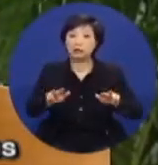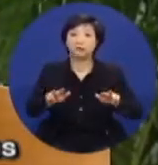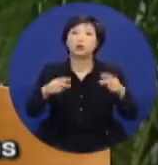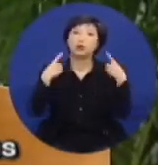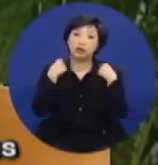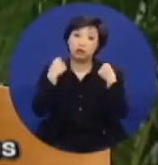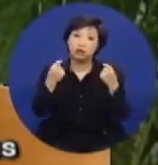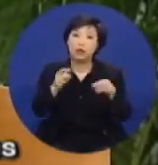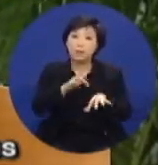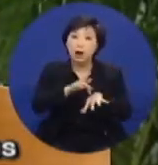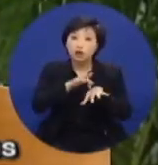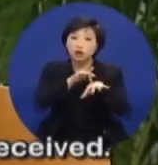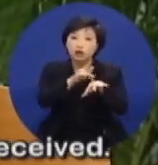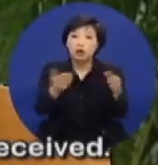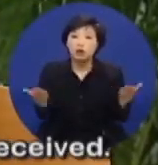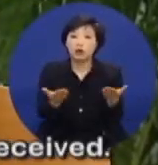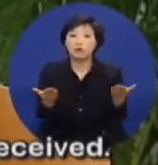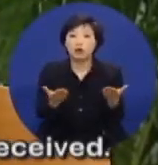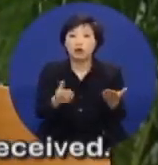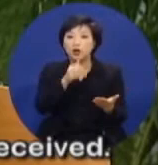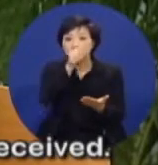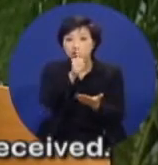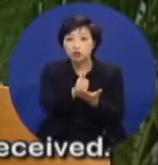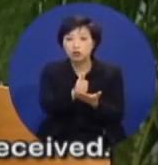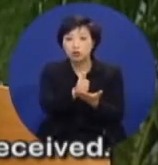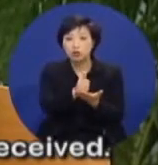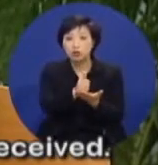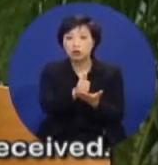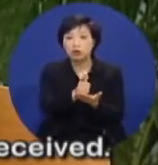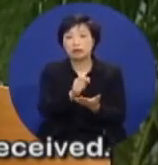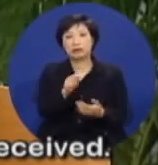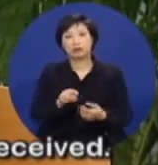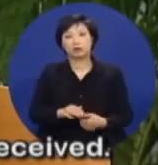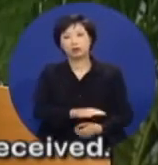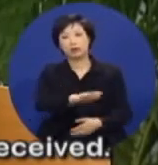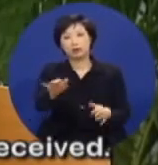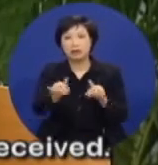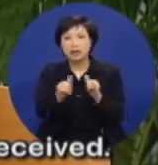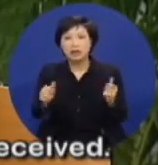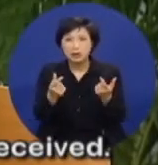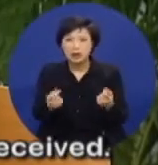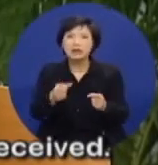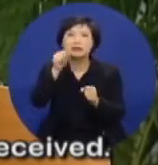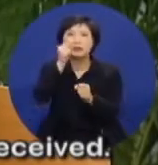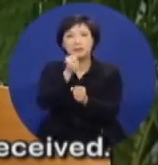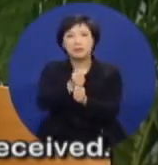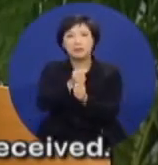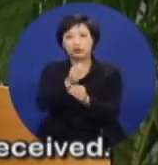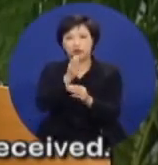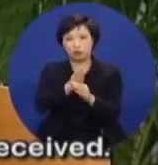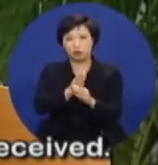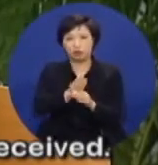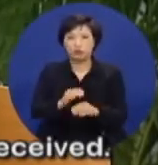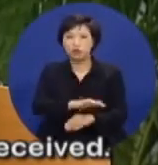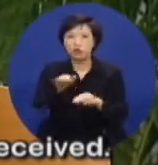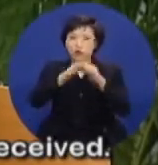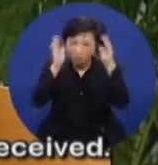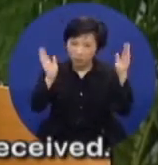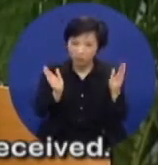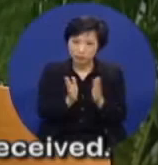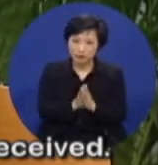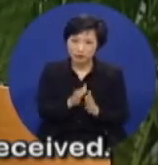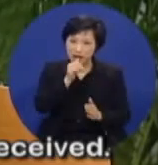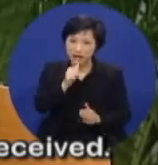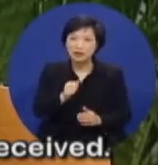마귀 사단 트 신형 4 최가 이 지경으로 만들고 있다 이 말입니다 우리는 중 할 때